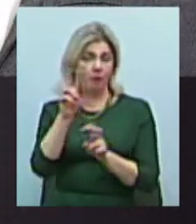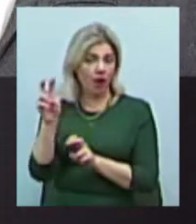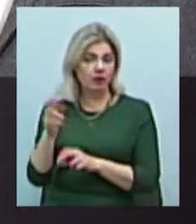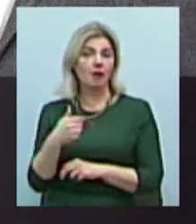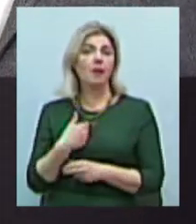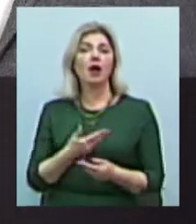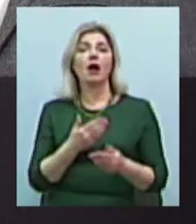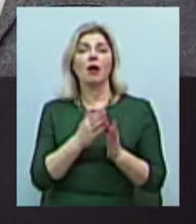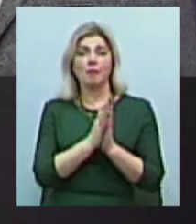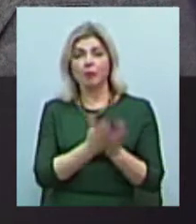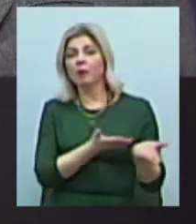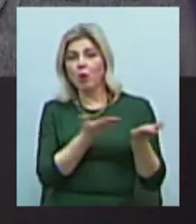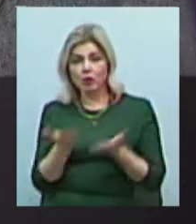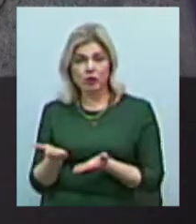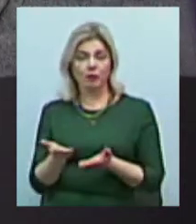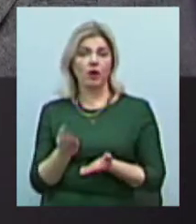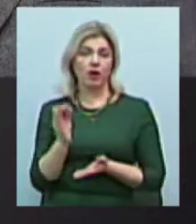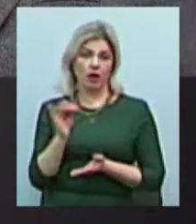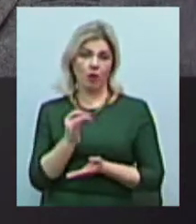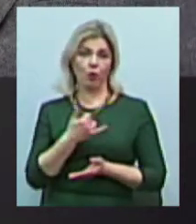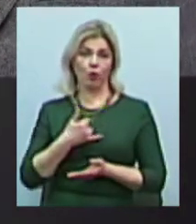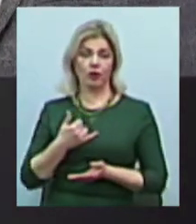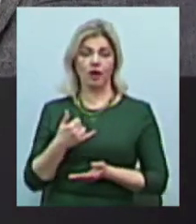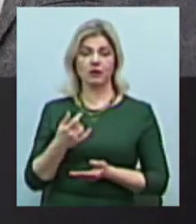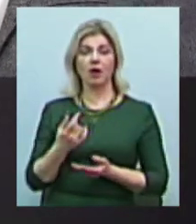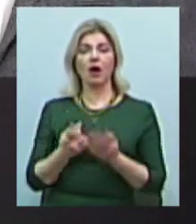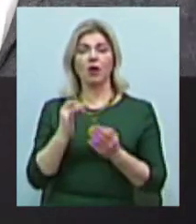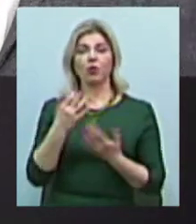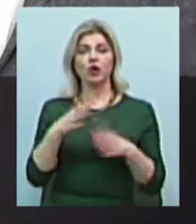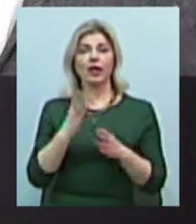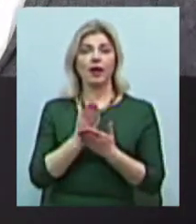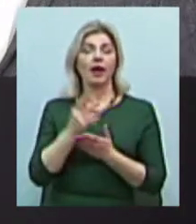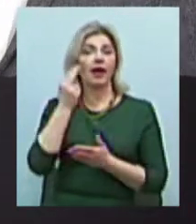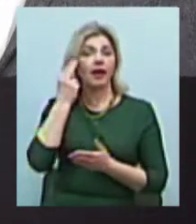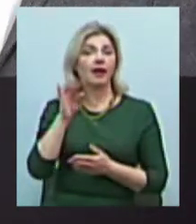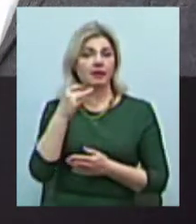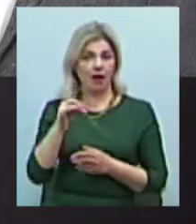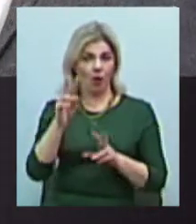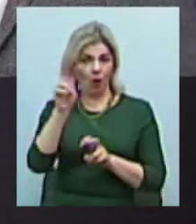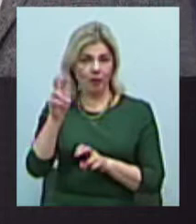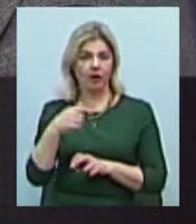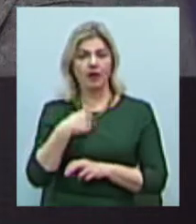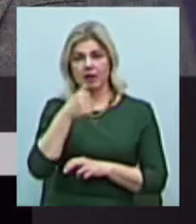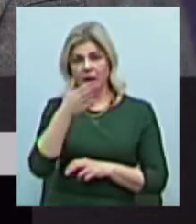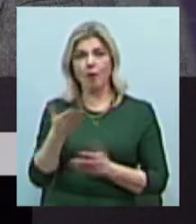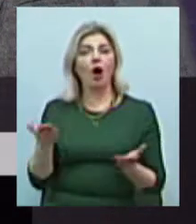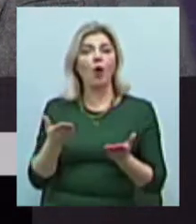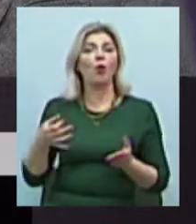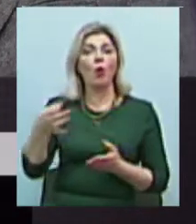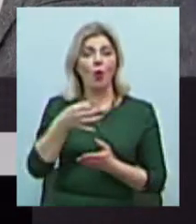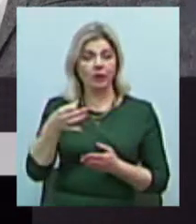їх припрошуємо, ми їх запрошуємо. У нас зайшла, до речі, китайська компанія, я не можу сказати, в яку там область